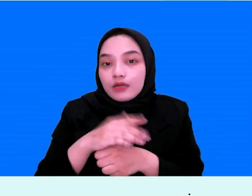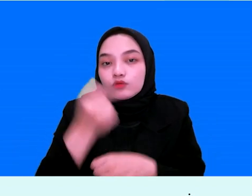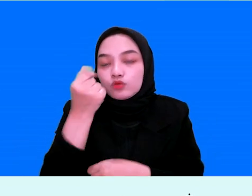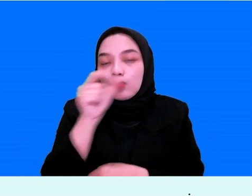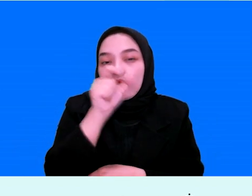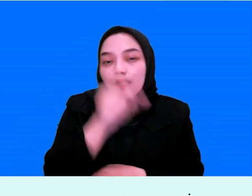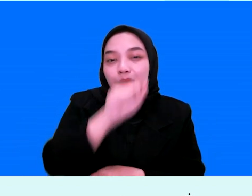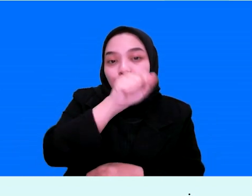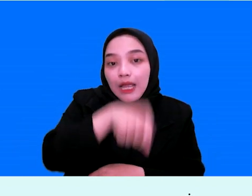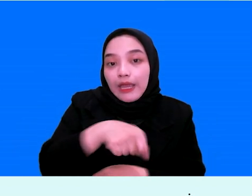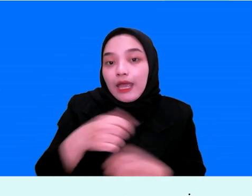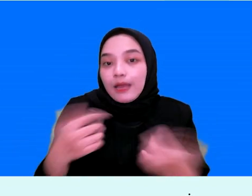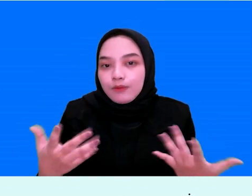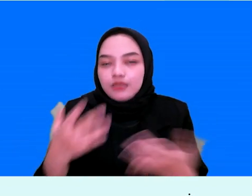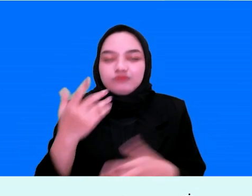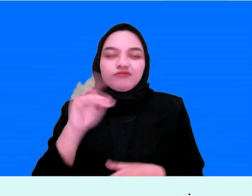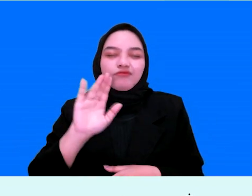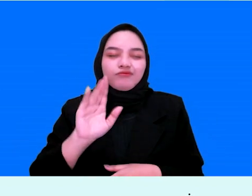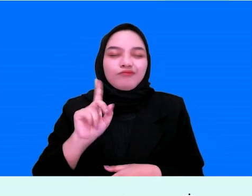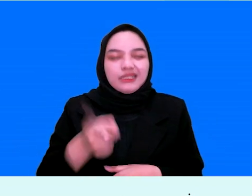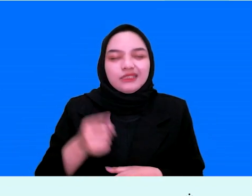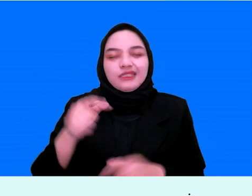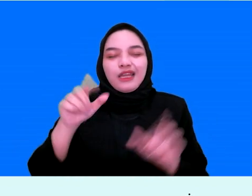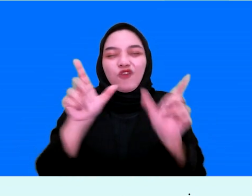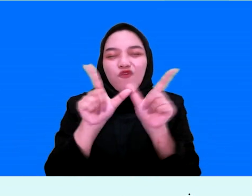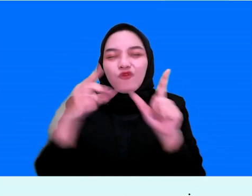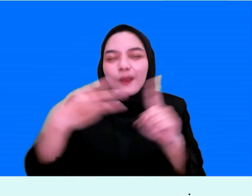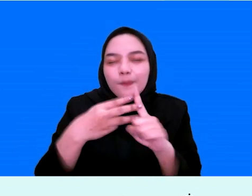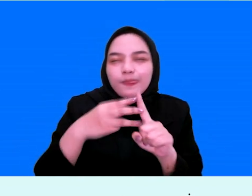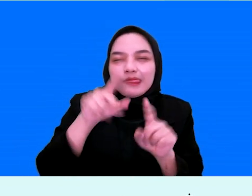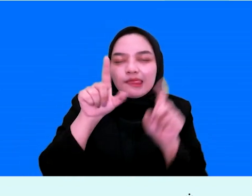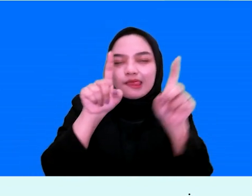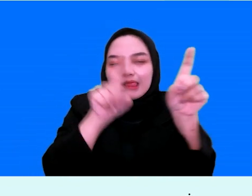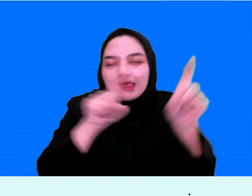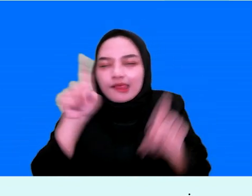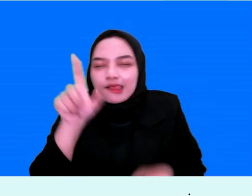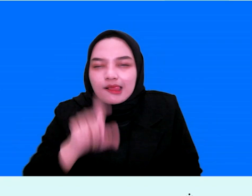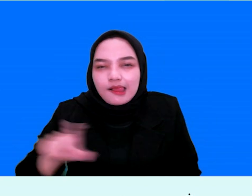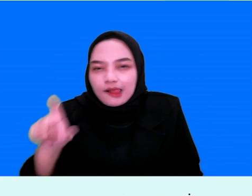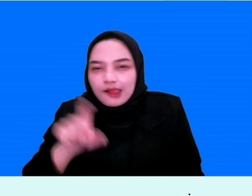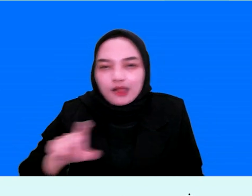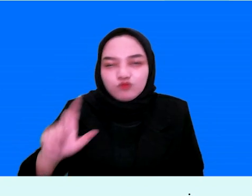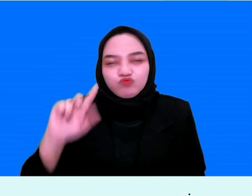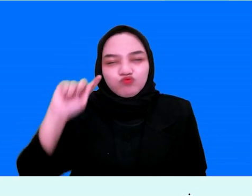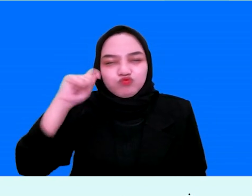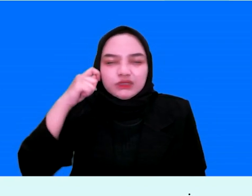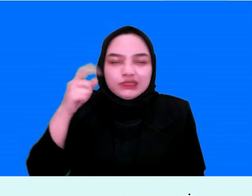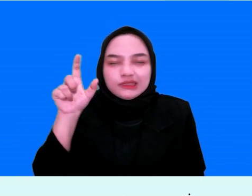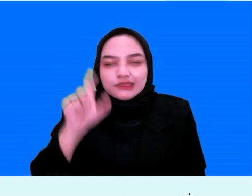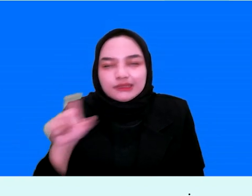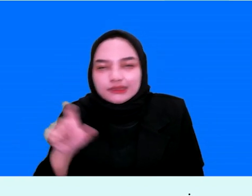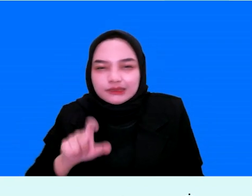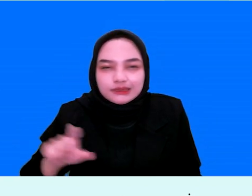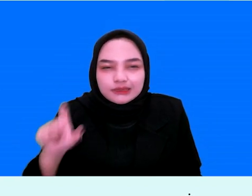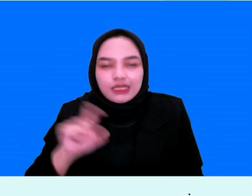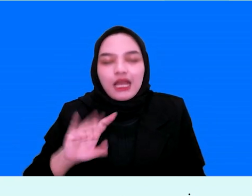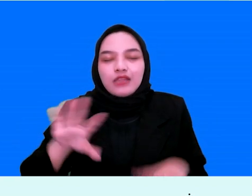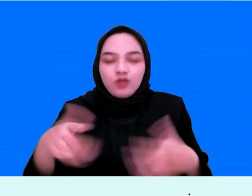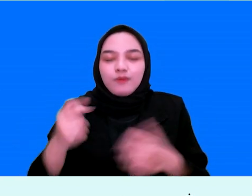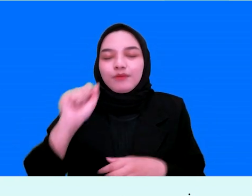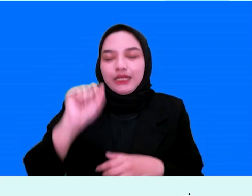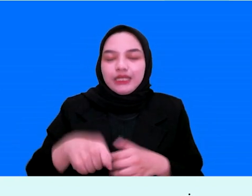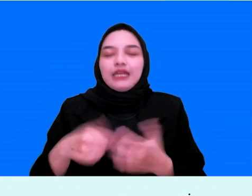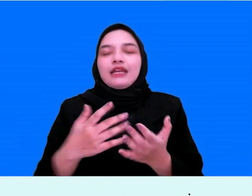itu akan berdampak untuk menavigasikan website, baik itu menggunakan keyboard atau juga menggunakan assistive